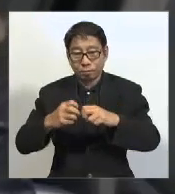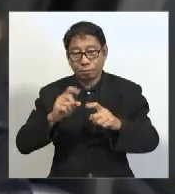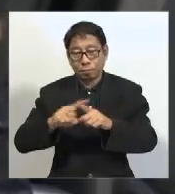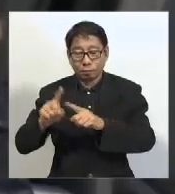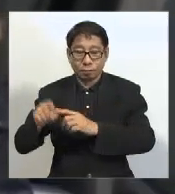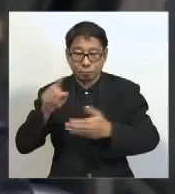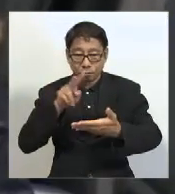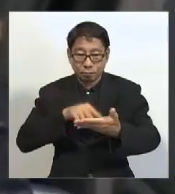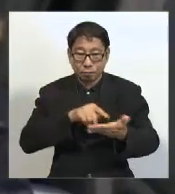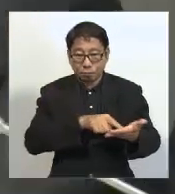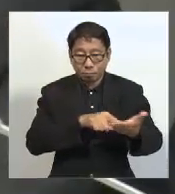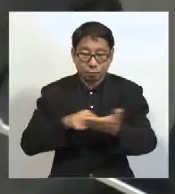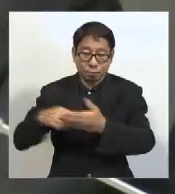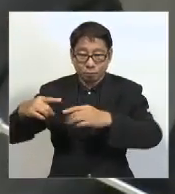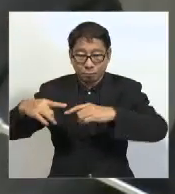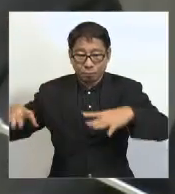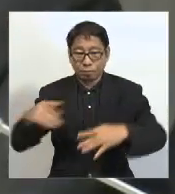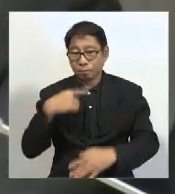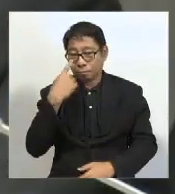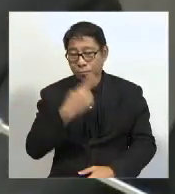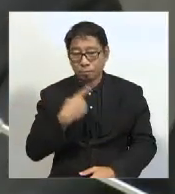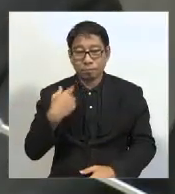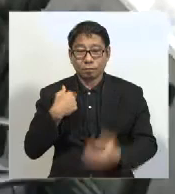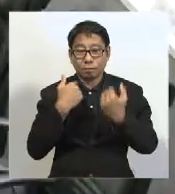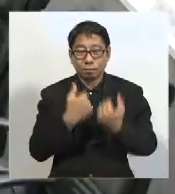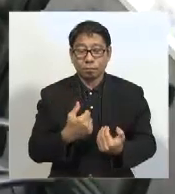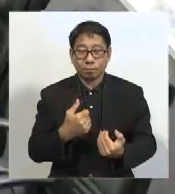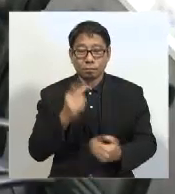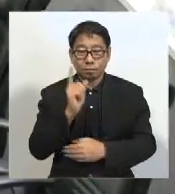ร้อมพิจารณาว่าจะยื่นอภิปรายบุคคลใดบ้างแ